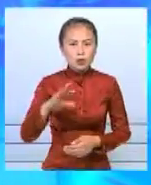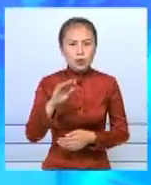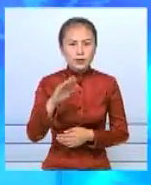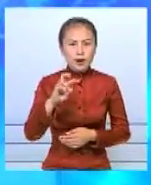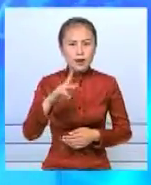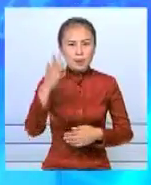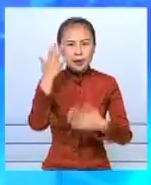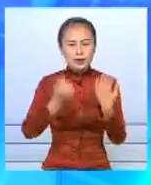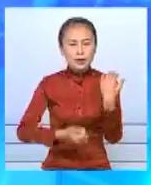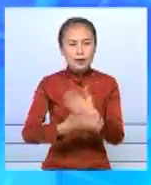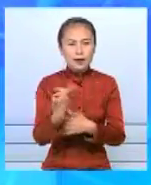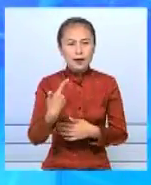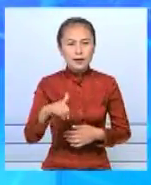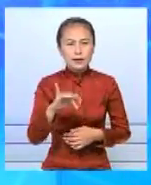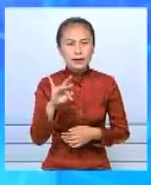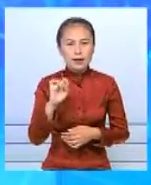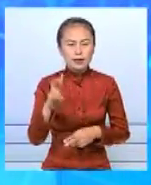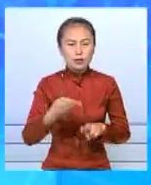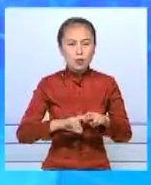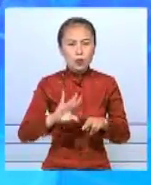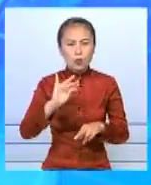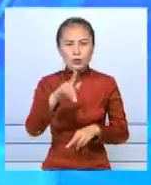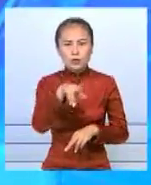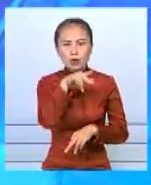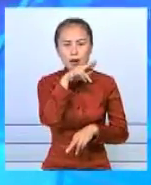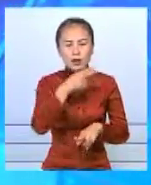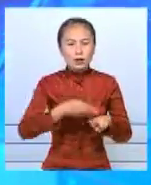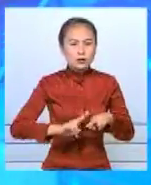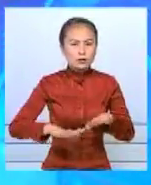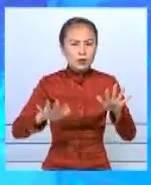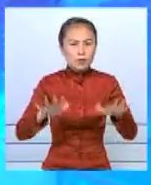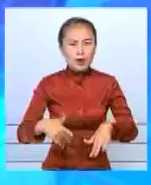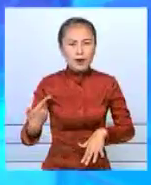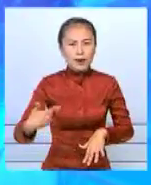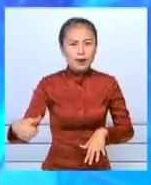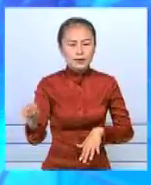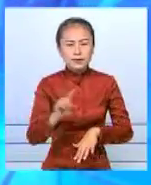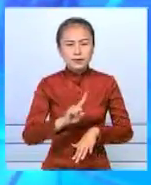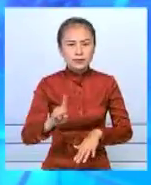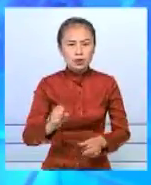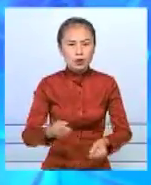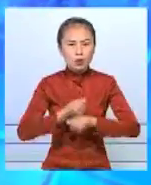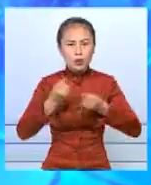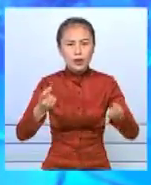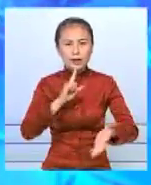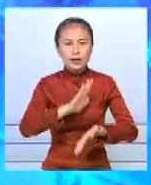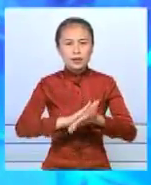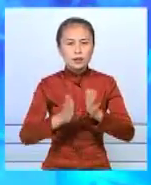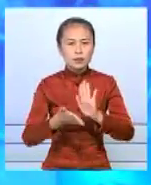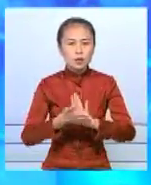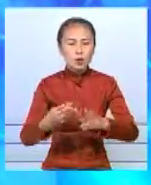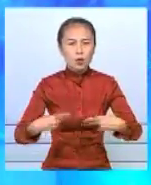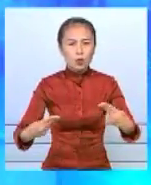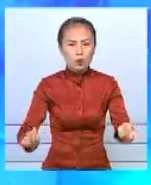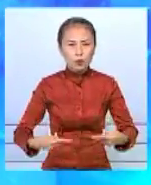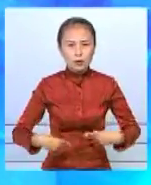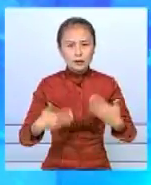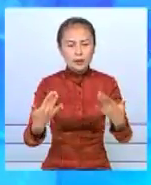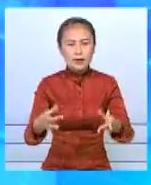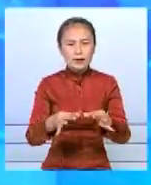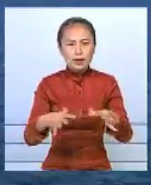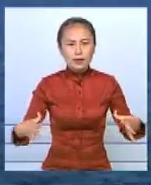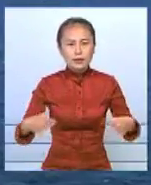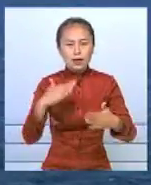Француздың Таталь мұнай газ корпорациясы Иран белгімен оңтүстік парыз газ кен орнын игеруге қатысу туралы келісім шартқа қол